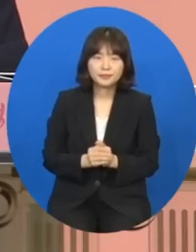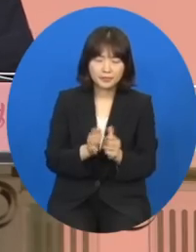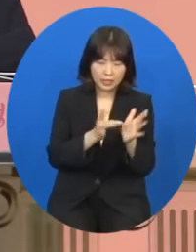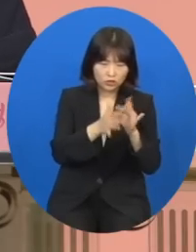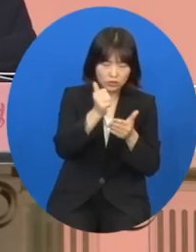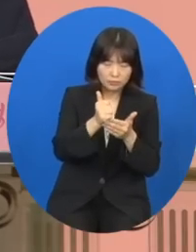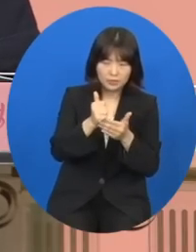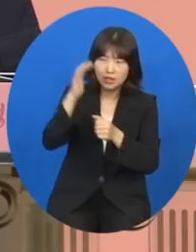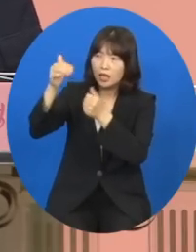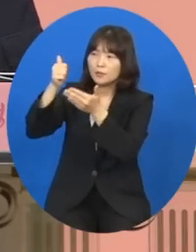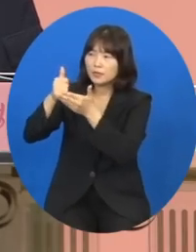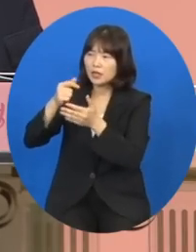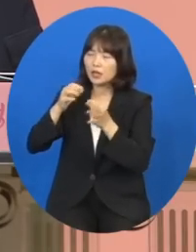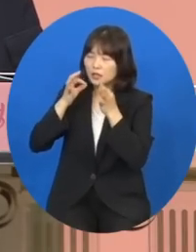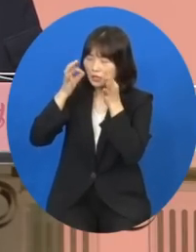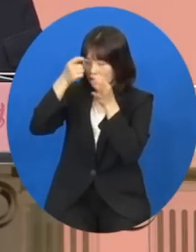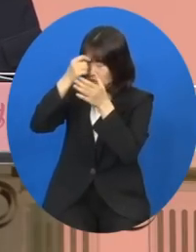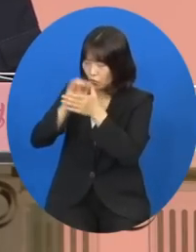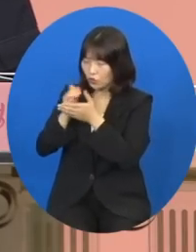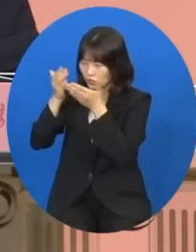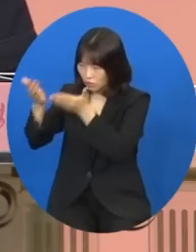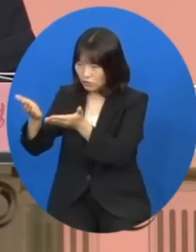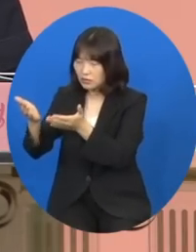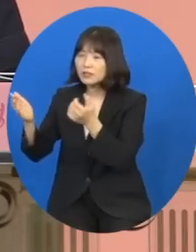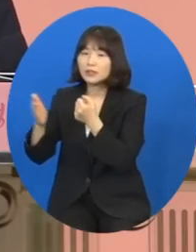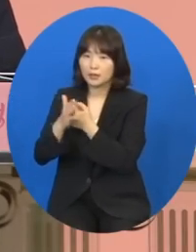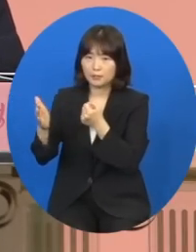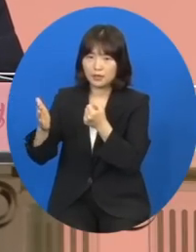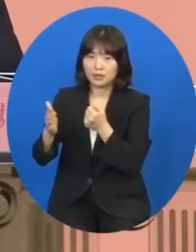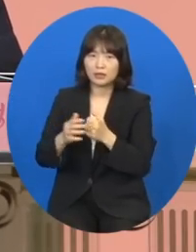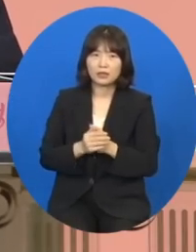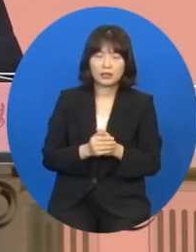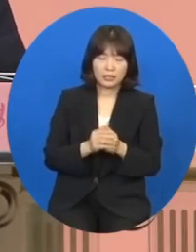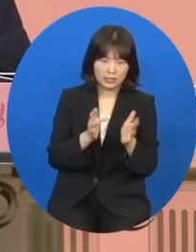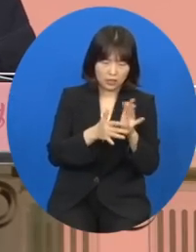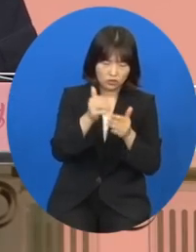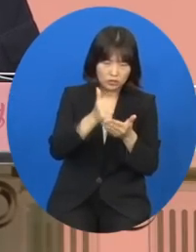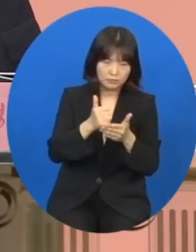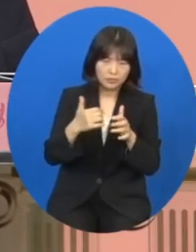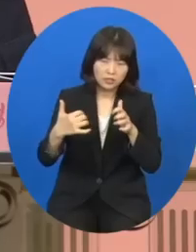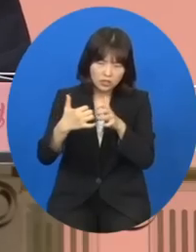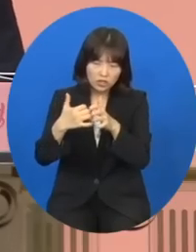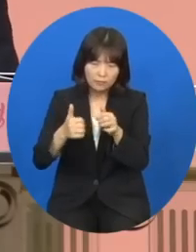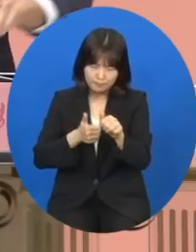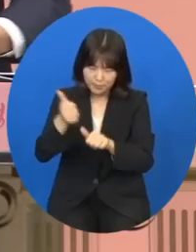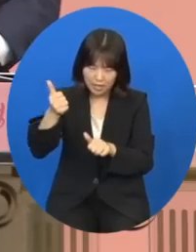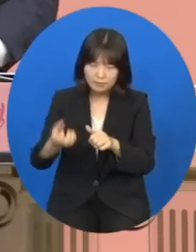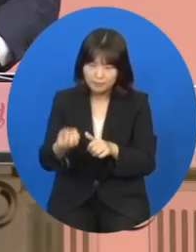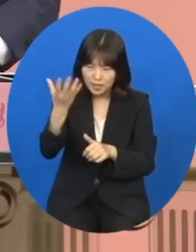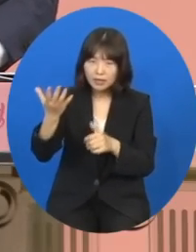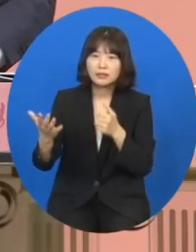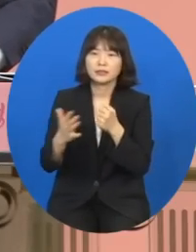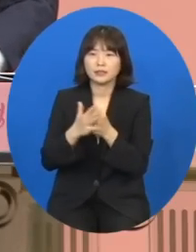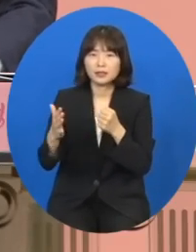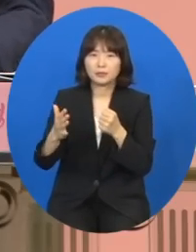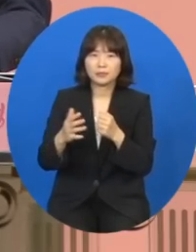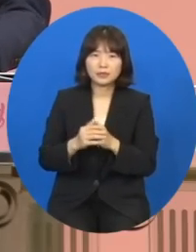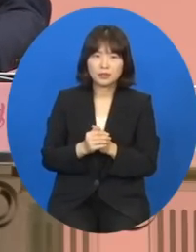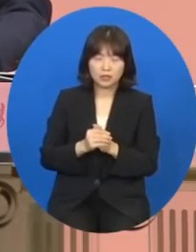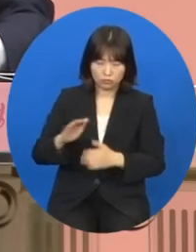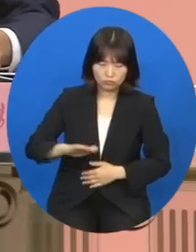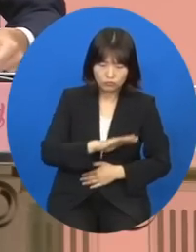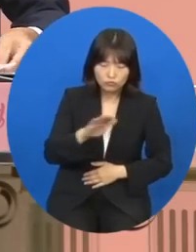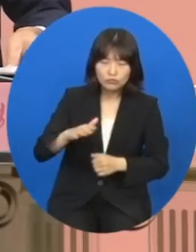했기 때문에 이 오블 감사 에너미 쓰리고 그가 대적을 이겼기 때문에 이 unix 아스트 주해서 볼 그리고 우리를